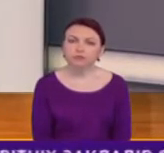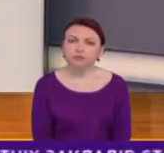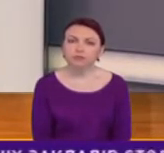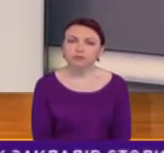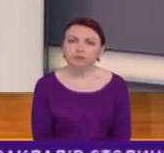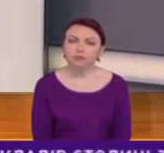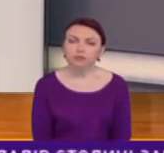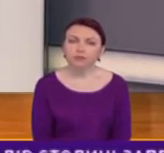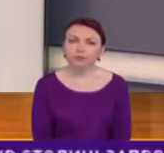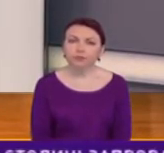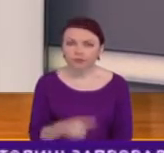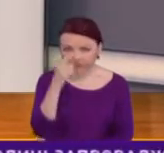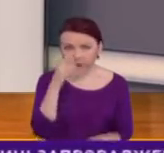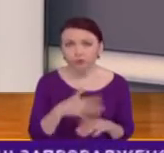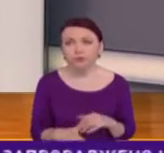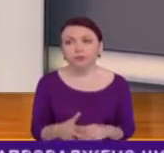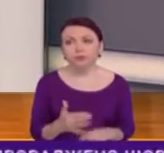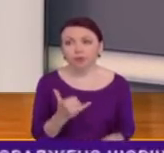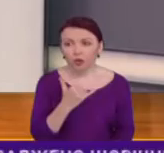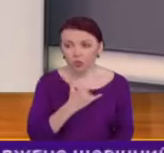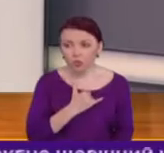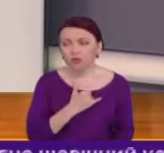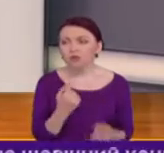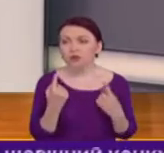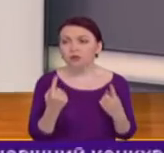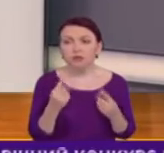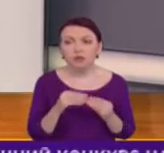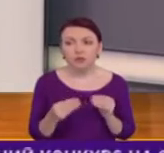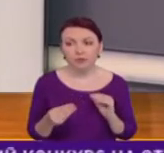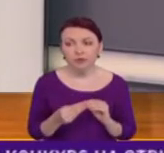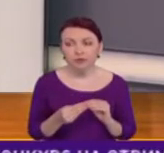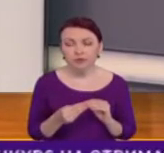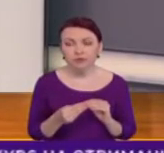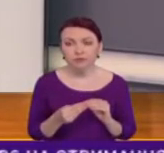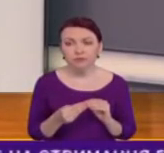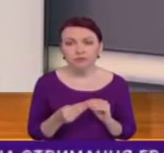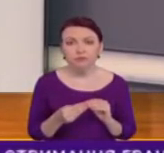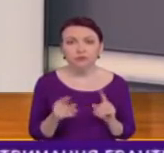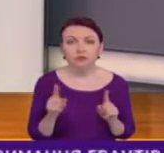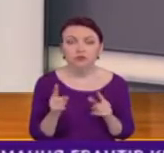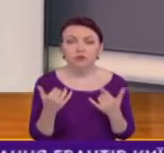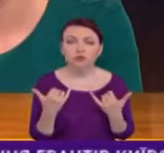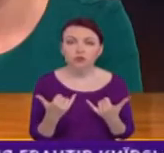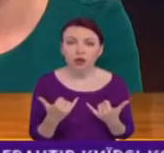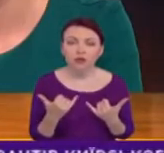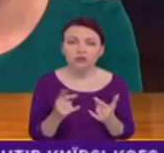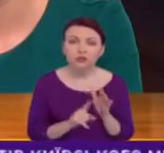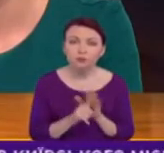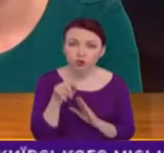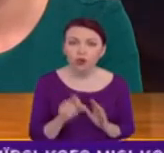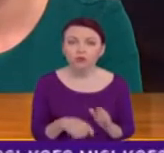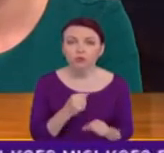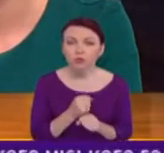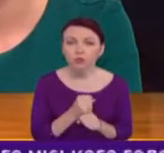Тобто ви розумієте, що у нас колосальна проблема. І те, що зараз ми розпочали